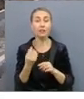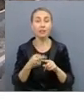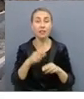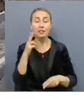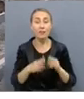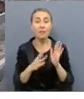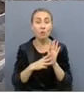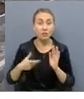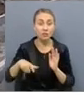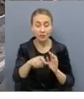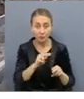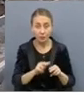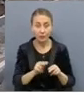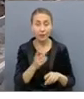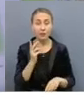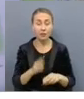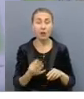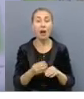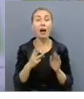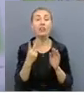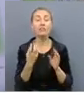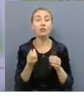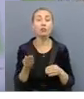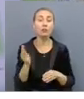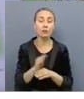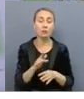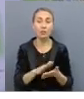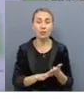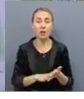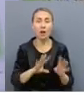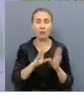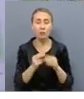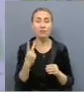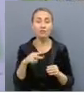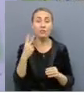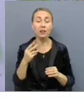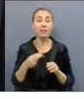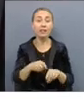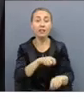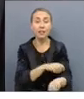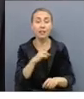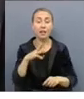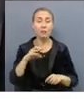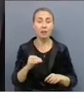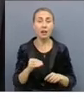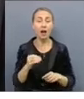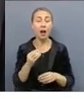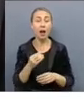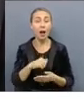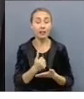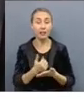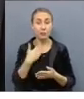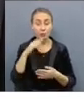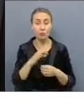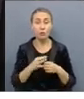завершены, на 2 продолжаются. К слову, протяженность местной дороги составляет почти 22 километра. Аким области Эрмек Маржикпаев заострил внимание на